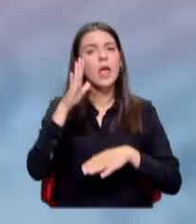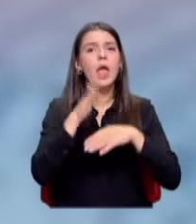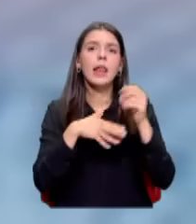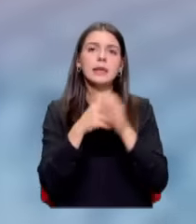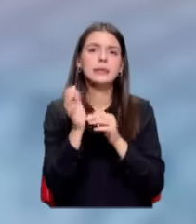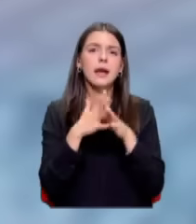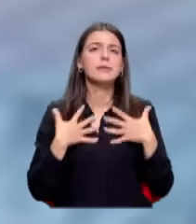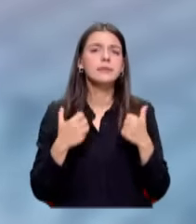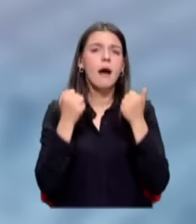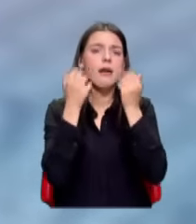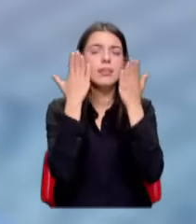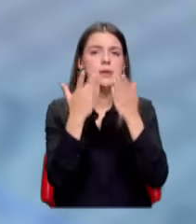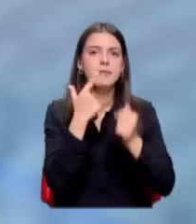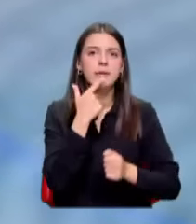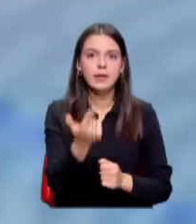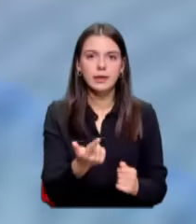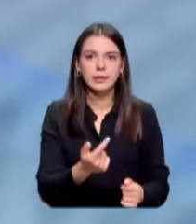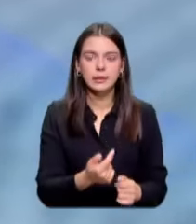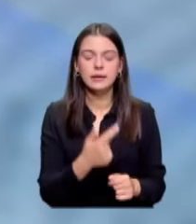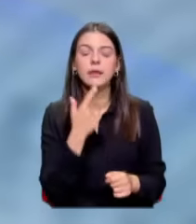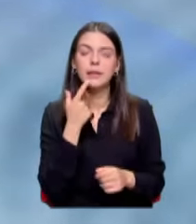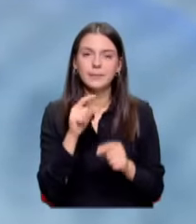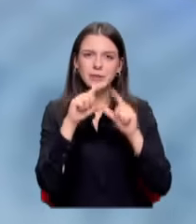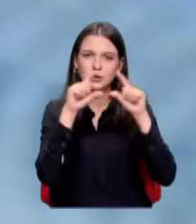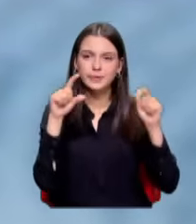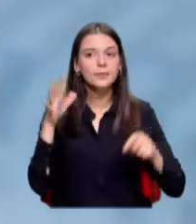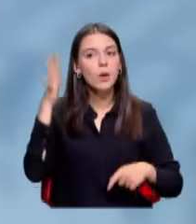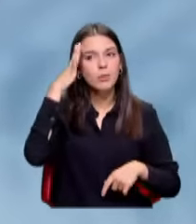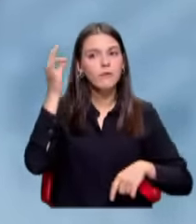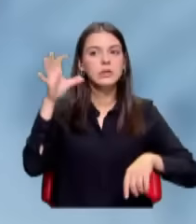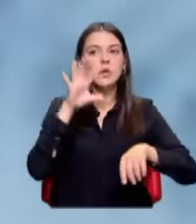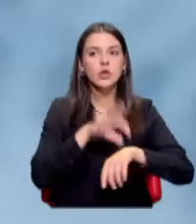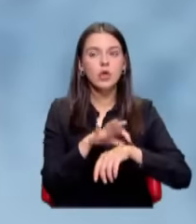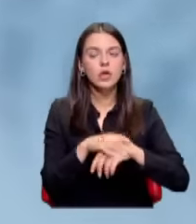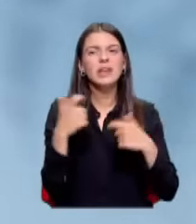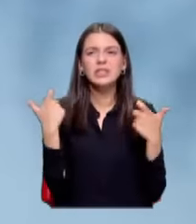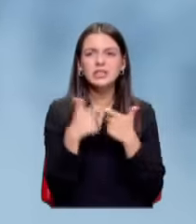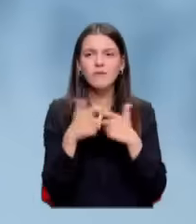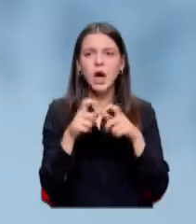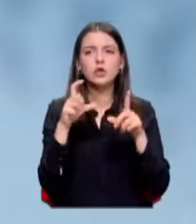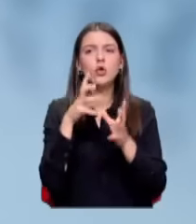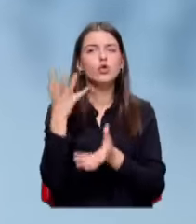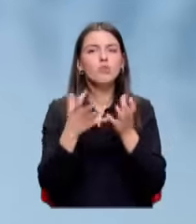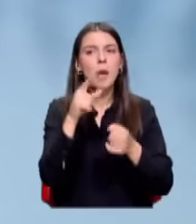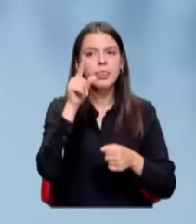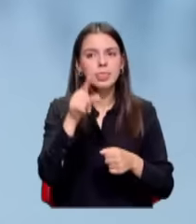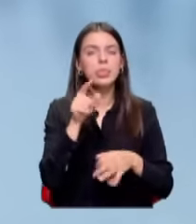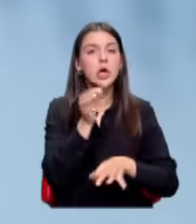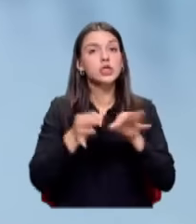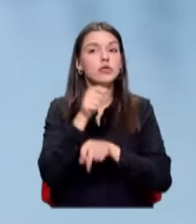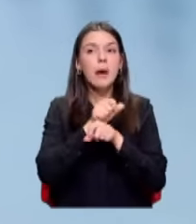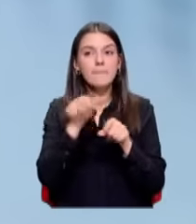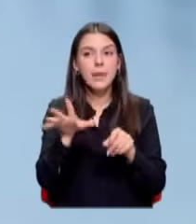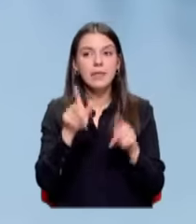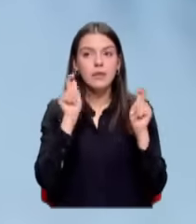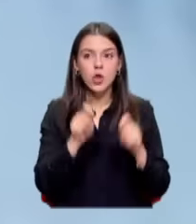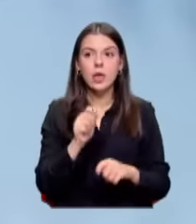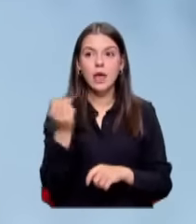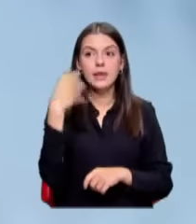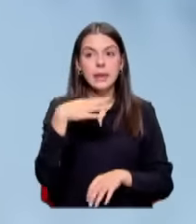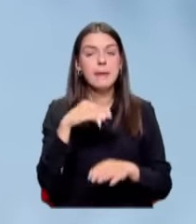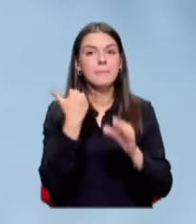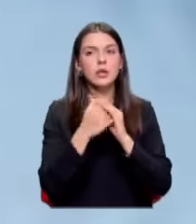AKP'liye elinize sağlık dedi. Demiş Profesör Doktor Savaş Duman sosyal medyadan attığı mesajda çok